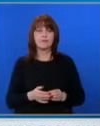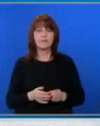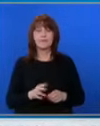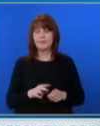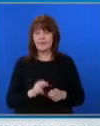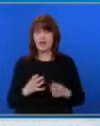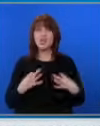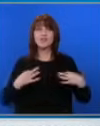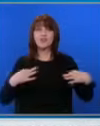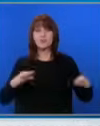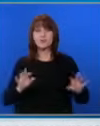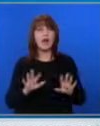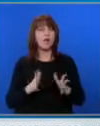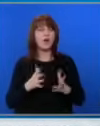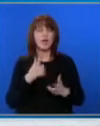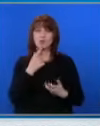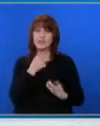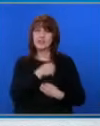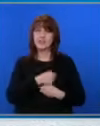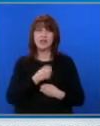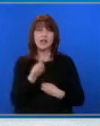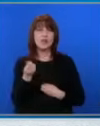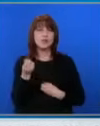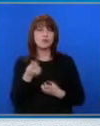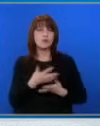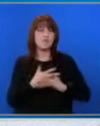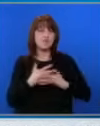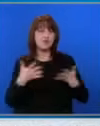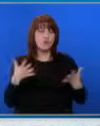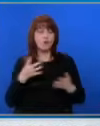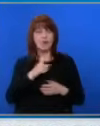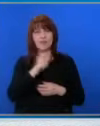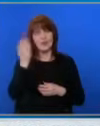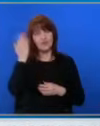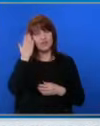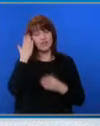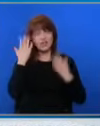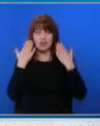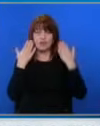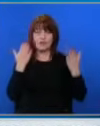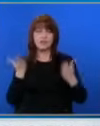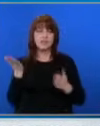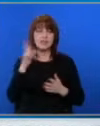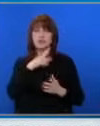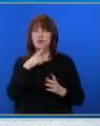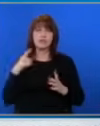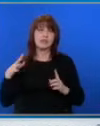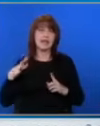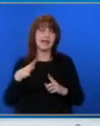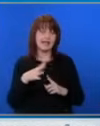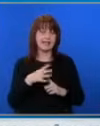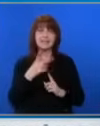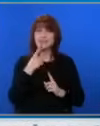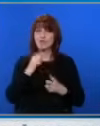Да, свобода, която, за съжаление, струва много невинни животи след руската агресия. Затова